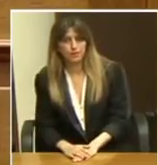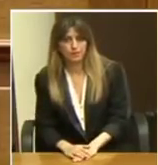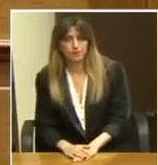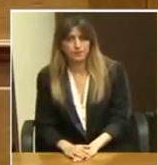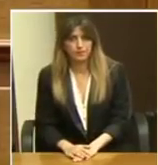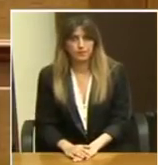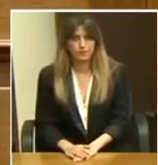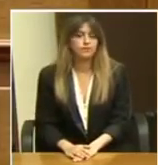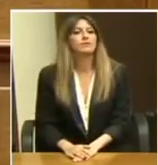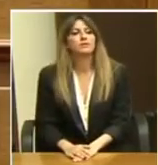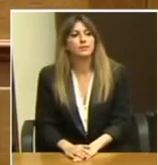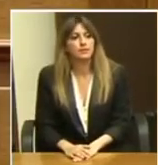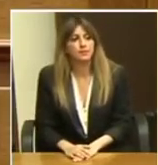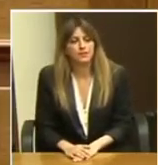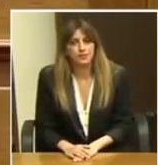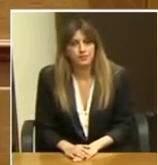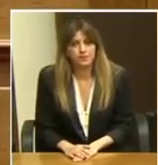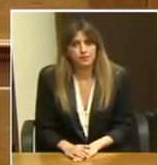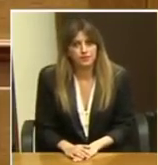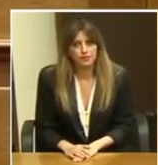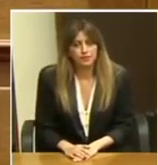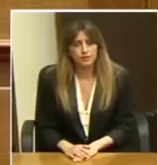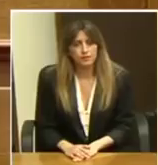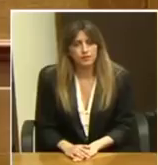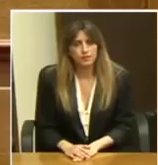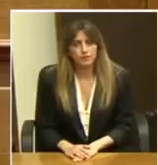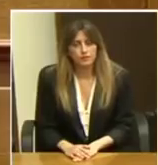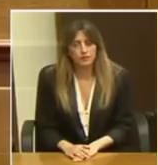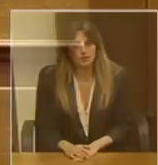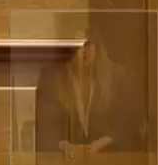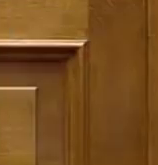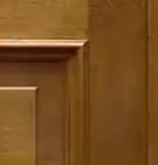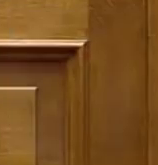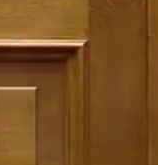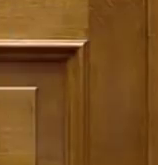όπως προς τη συμφωνία για το Σκοπιανό, γιατί δεν πρέπει να ξεχνιόμαστε.